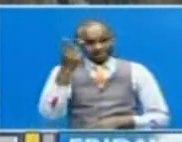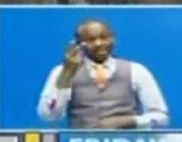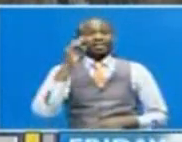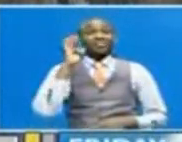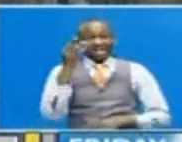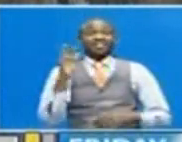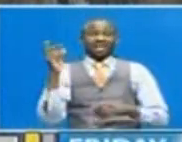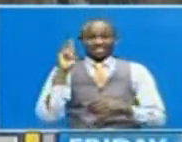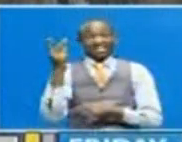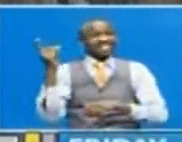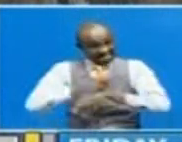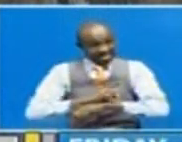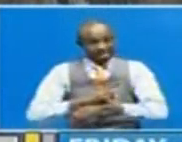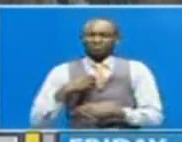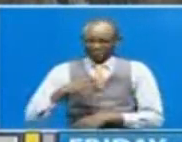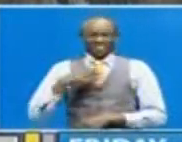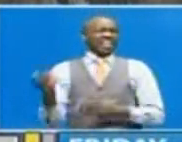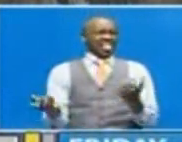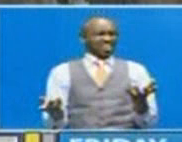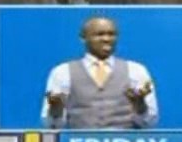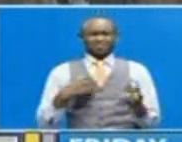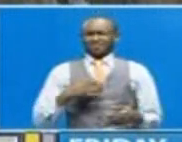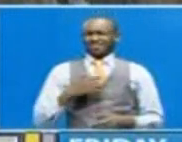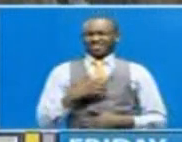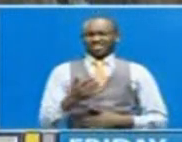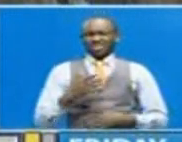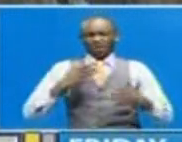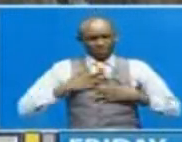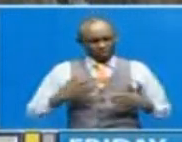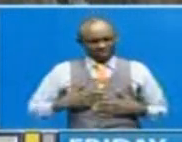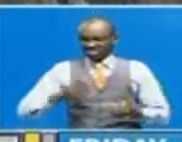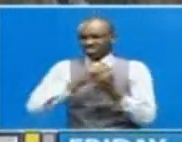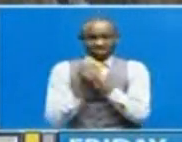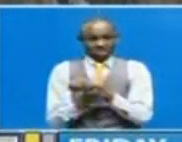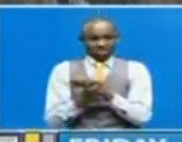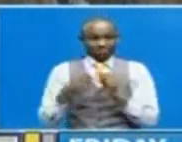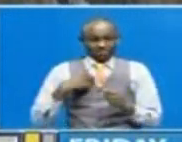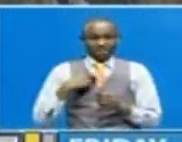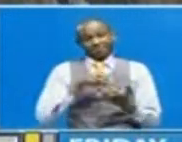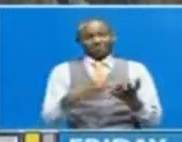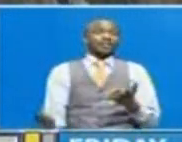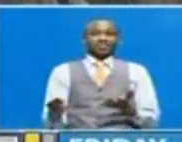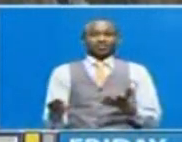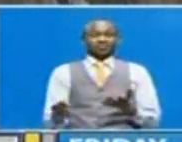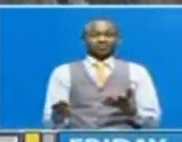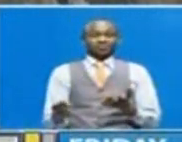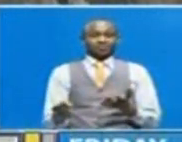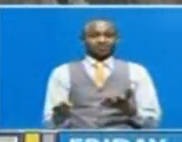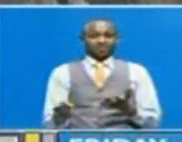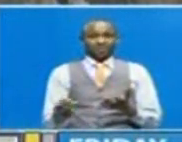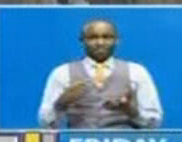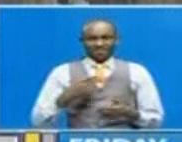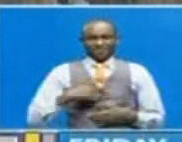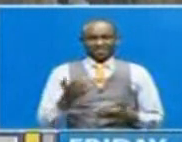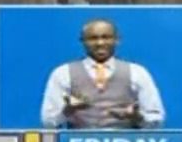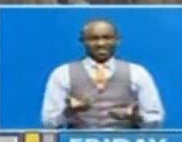ndio iliniumiza. Sasa gasikia mwili imepiduka, gaguka. Sasa na gasikia